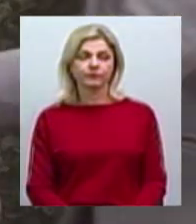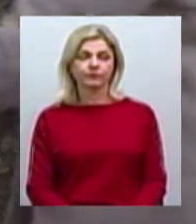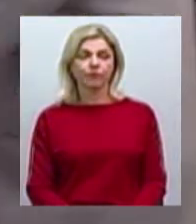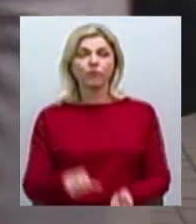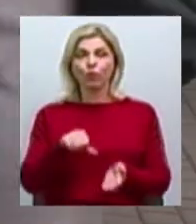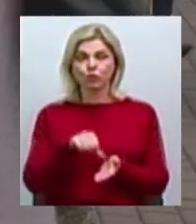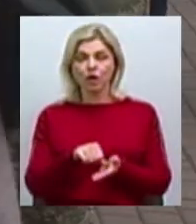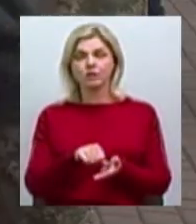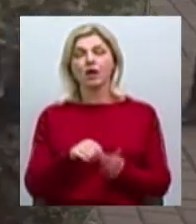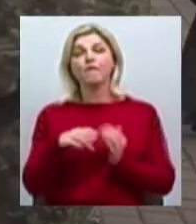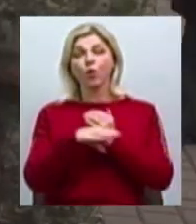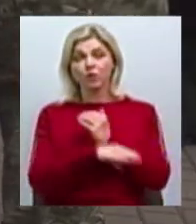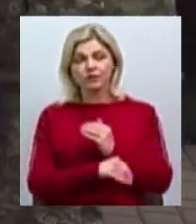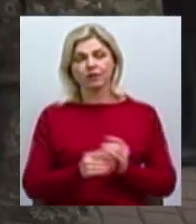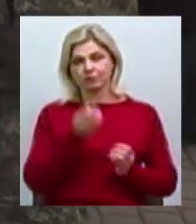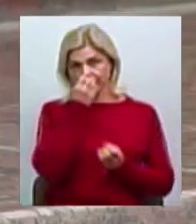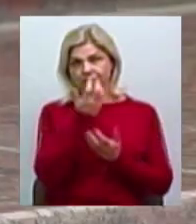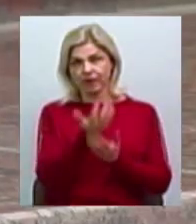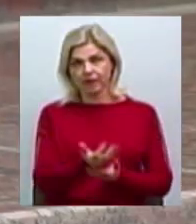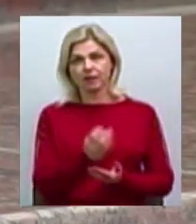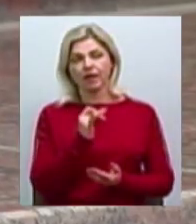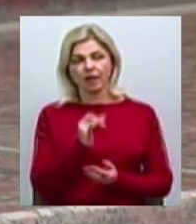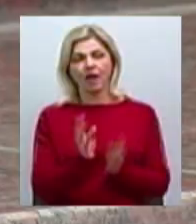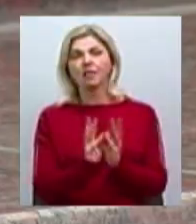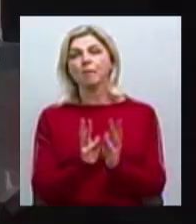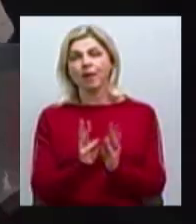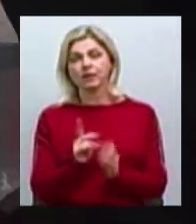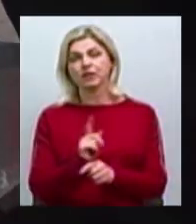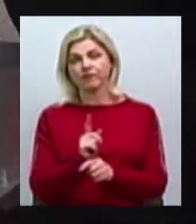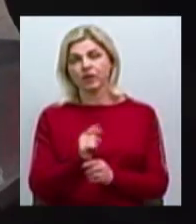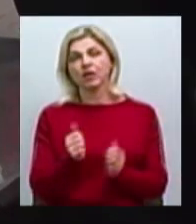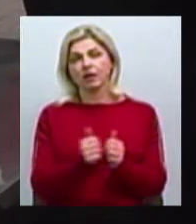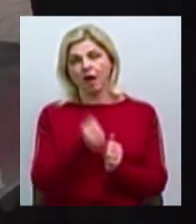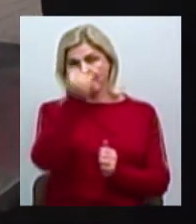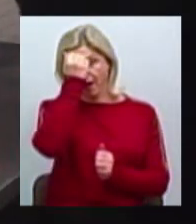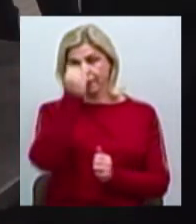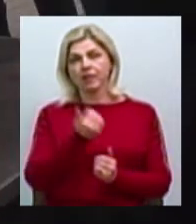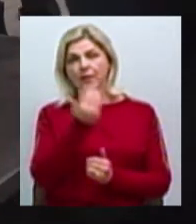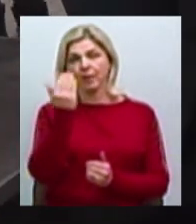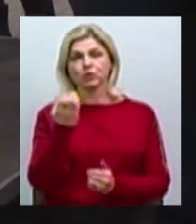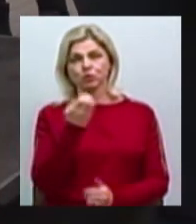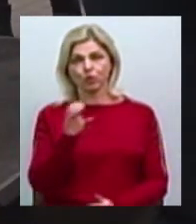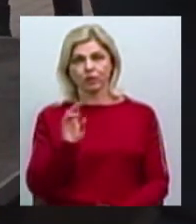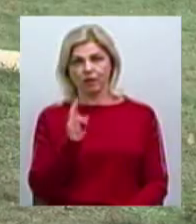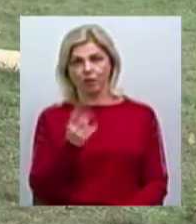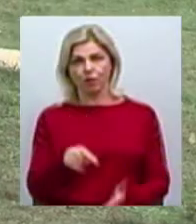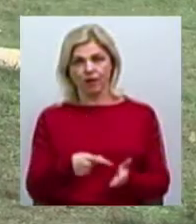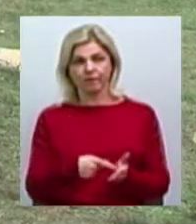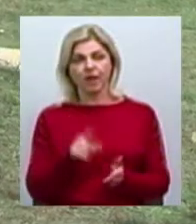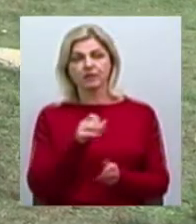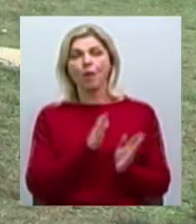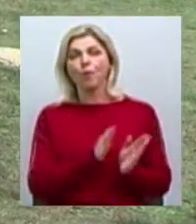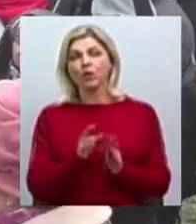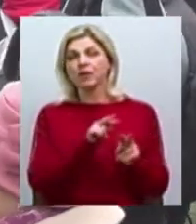Учасники акції наприкінці заходу поклали квіти та лампадки зі свічками під пам'ятником Небесної Сотні у Миколаєві. За порядком